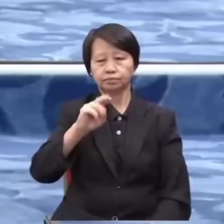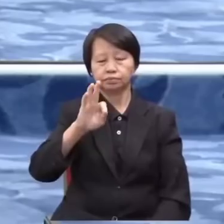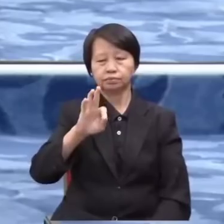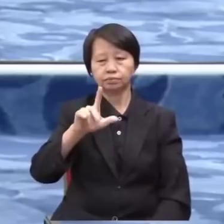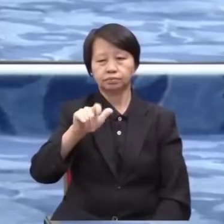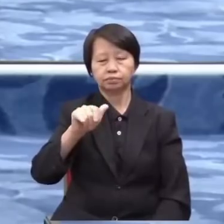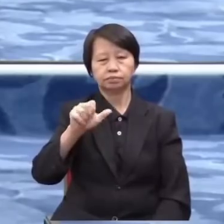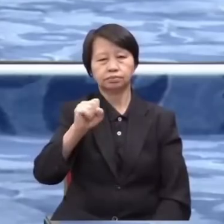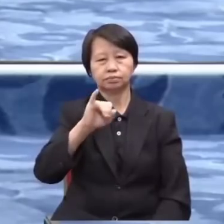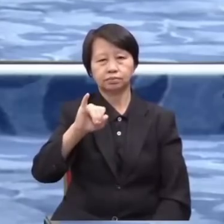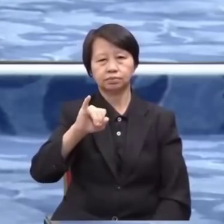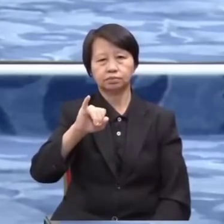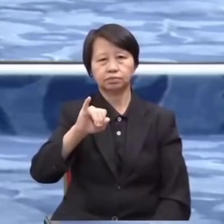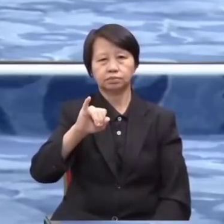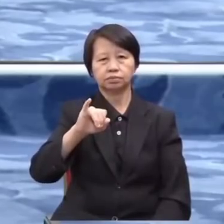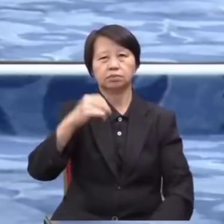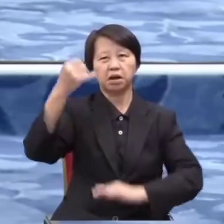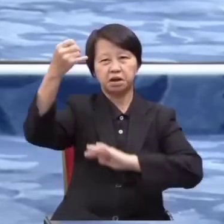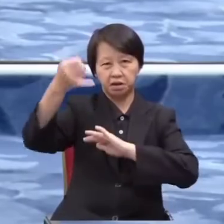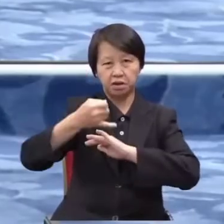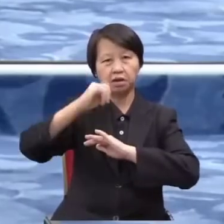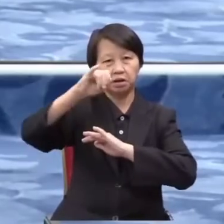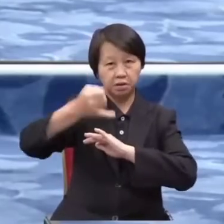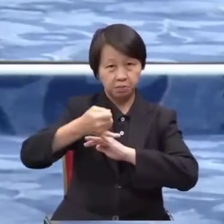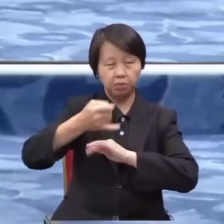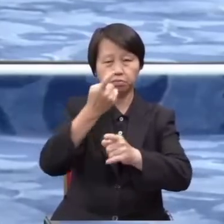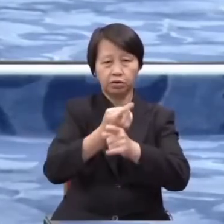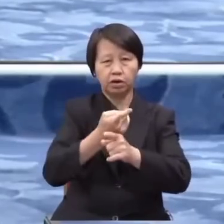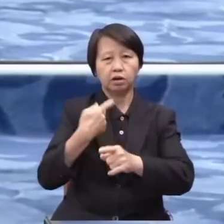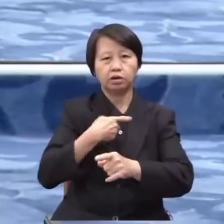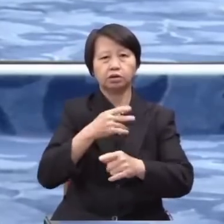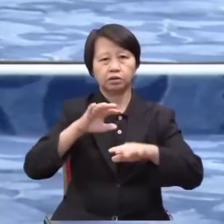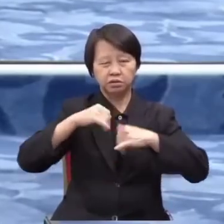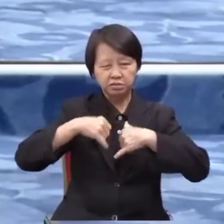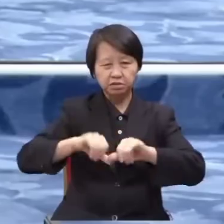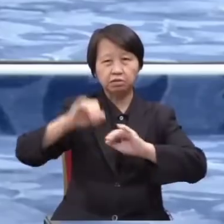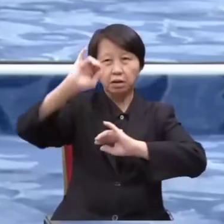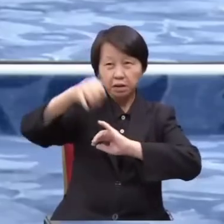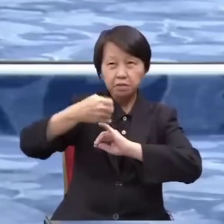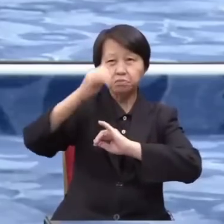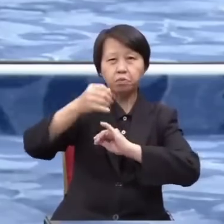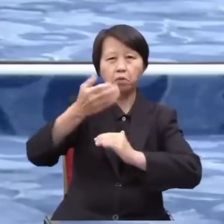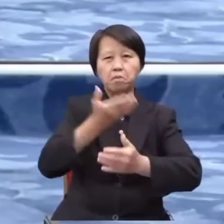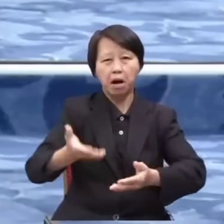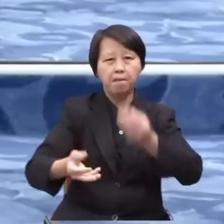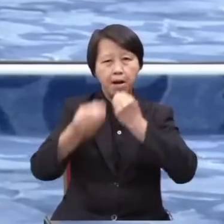ya, imported inflation, kerana kita masih import barang makanan yang agak tinggi